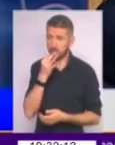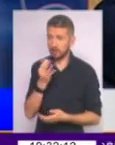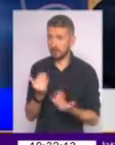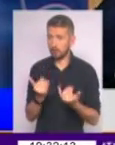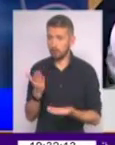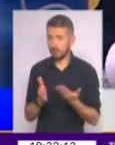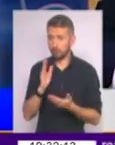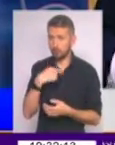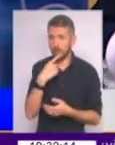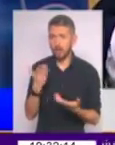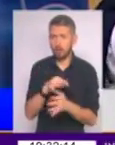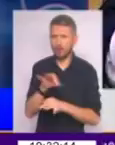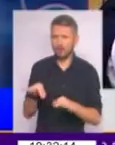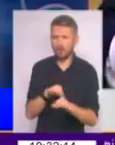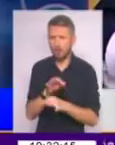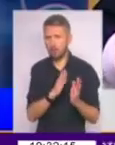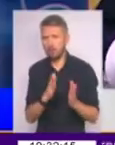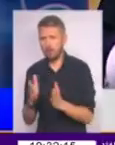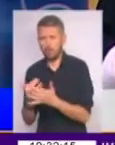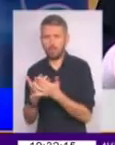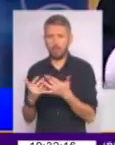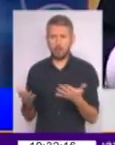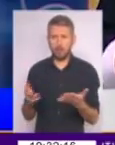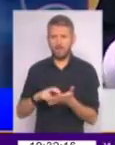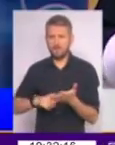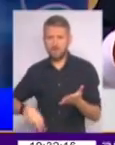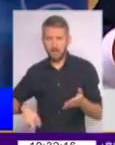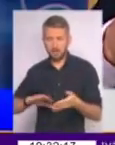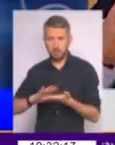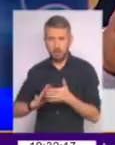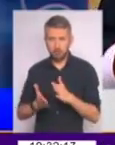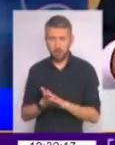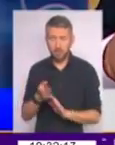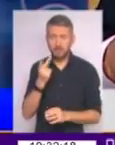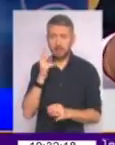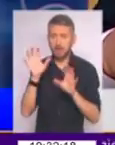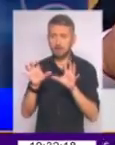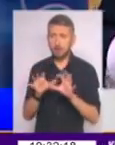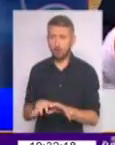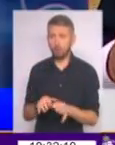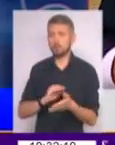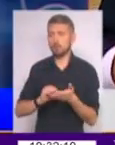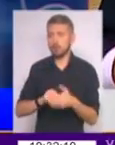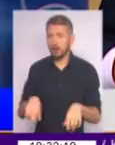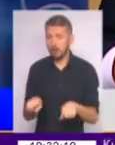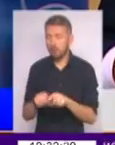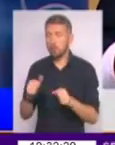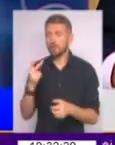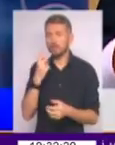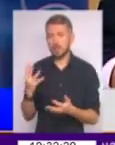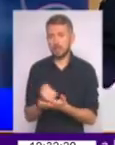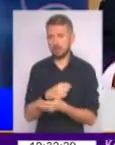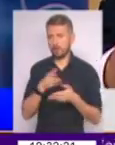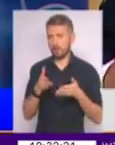будемо говорити о якійсь схемі, о якійсь виход з положення, завжди закон гласить так, завжди можна знайти виход.